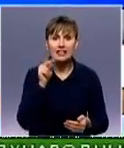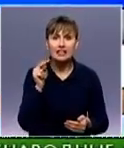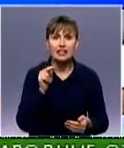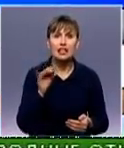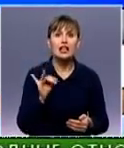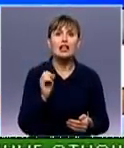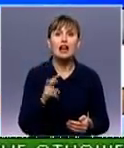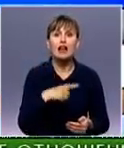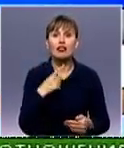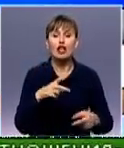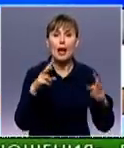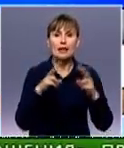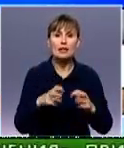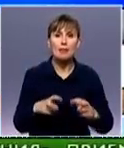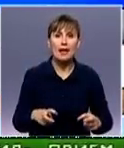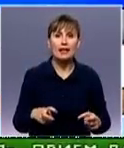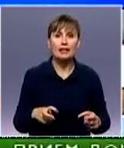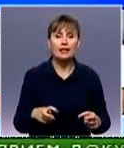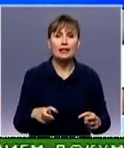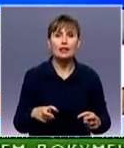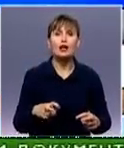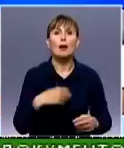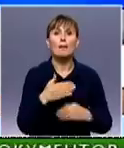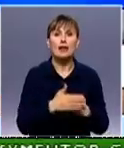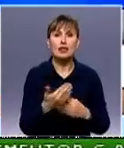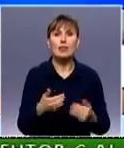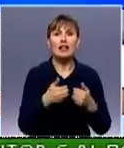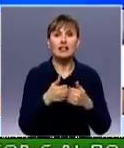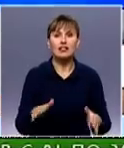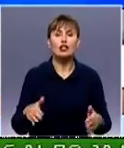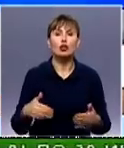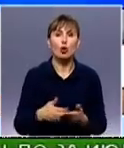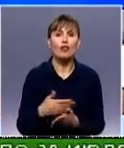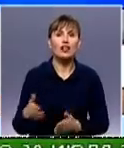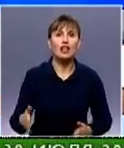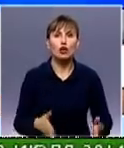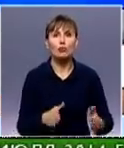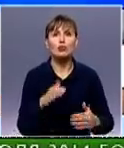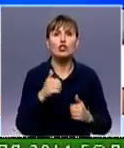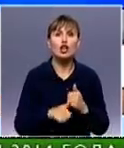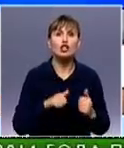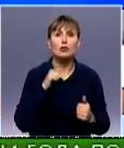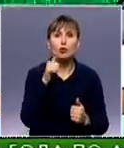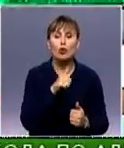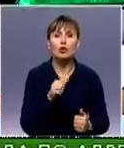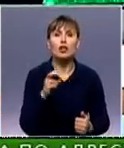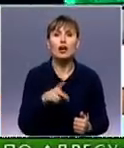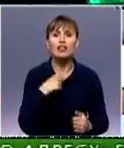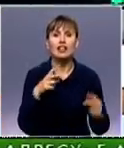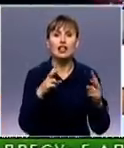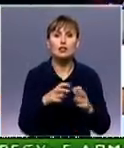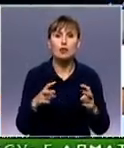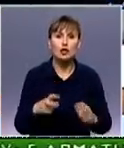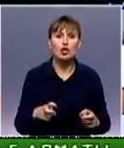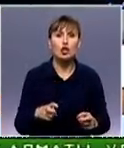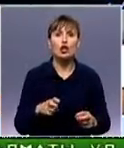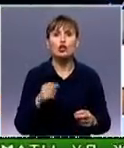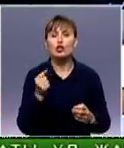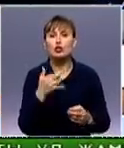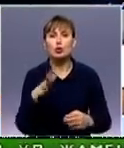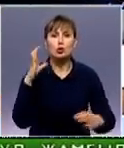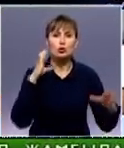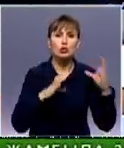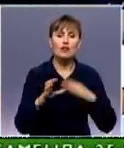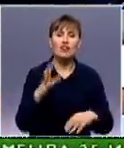как отмечают эксперты, перед ними теперь открываются многие дороги. С каждым годом, как говорят эксперты, число студентов